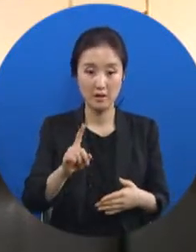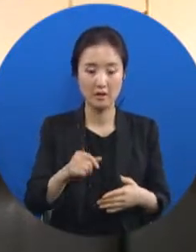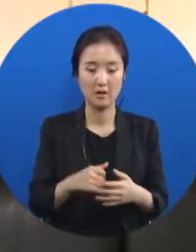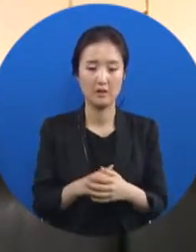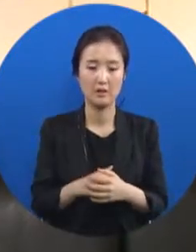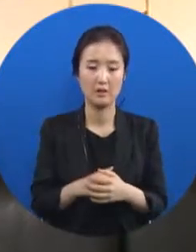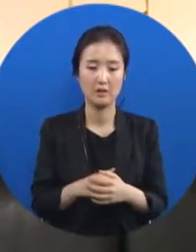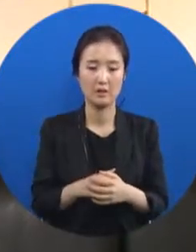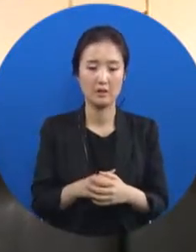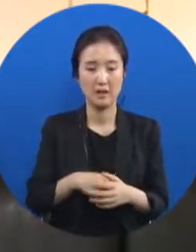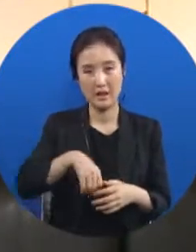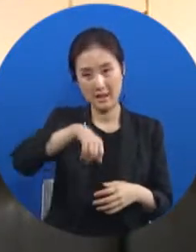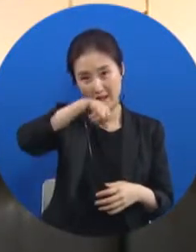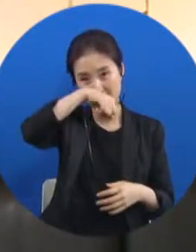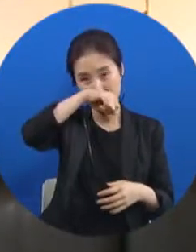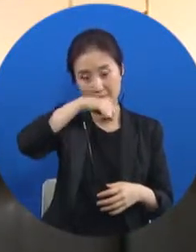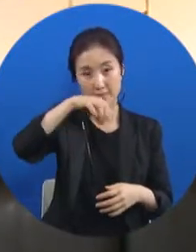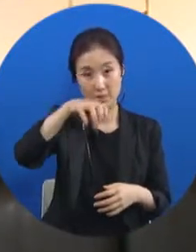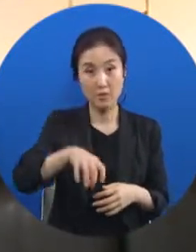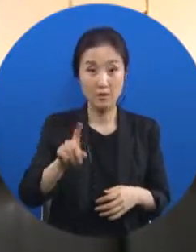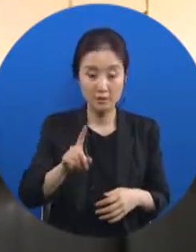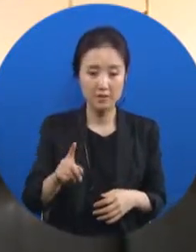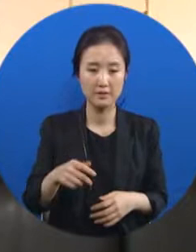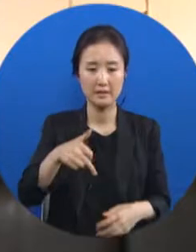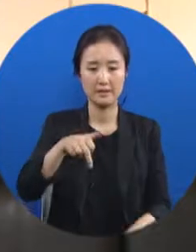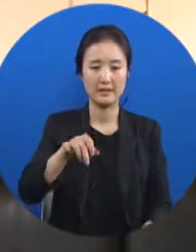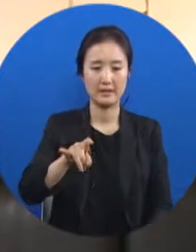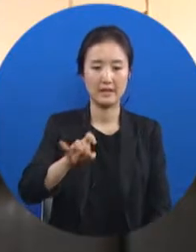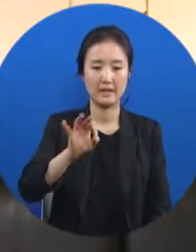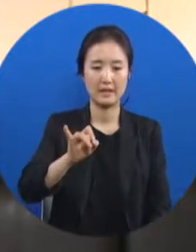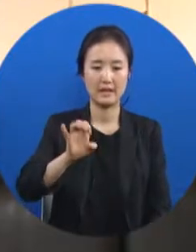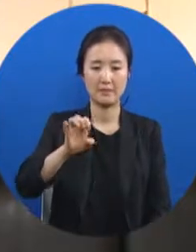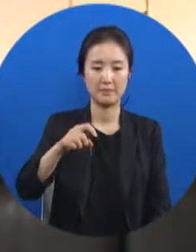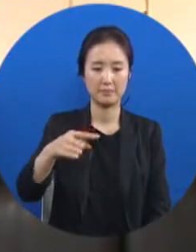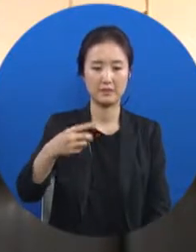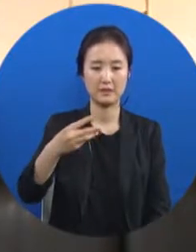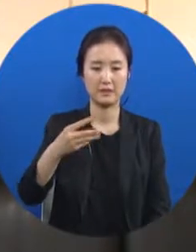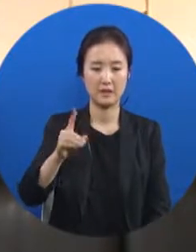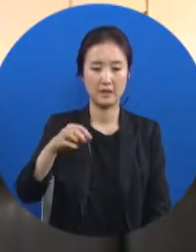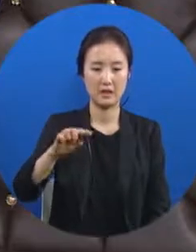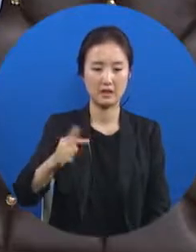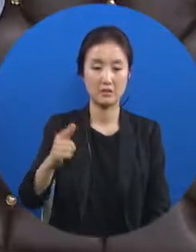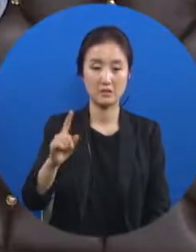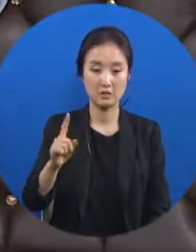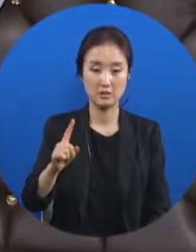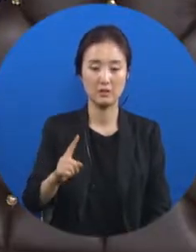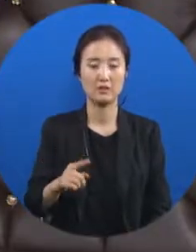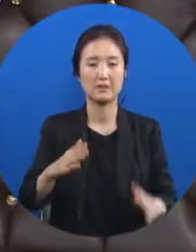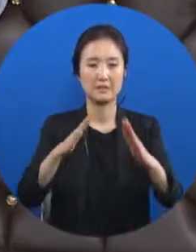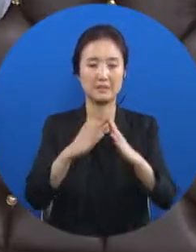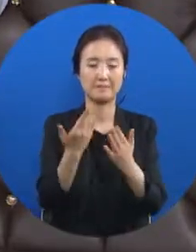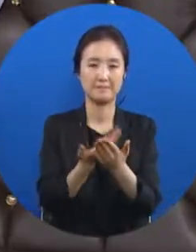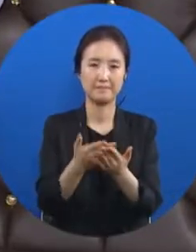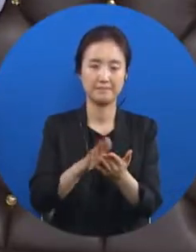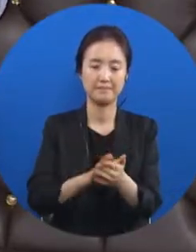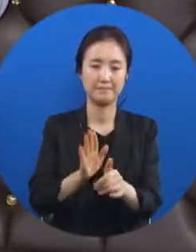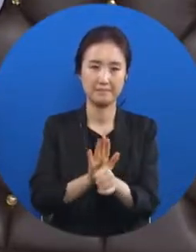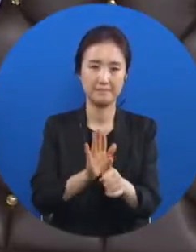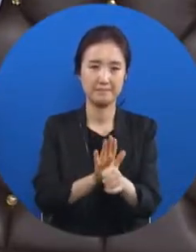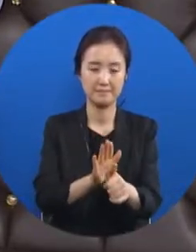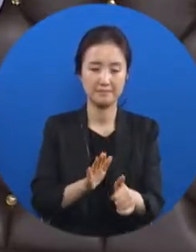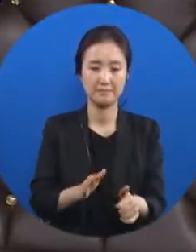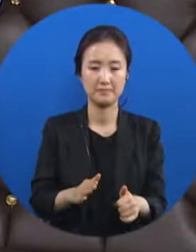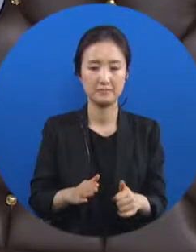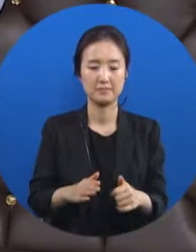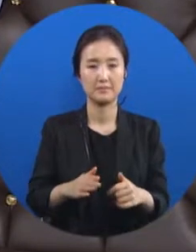케이프타운 가가지고 케이프타운에서는 이제 집 고쳐주는 거. 막 옥상 천장 이렇게 그